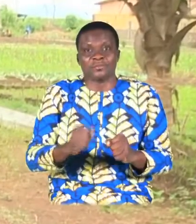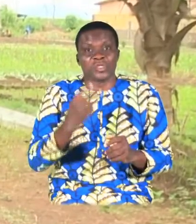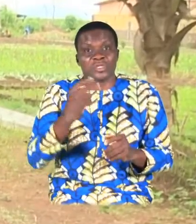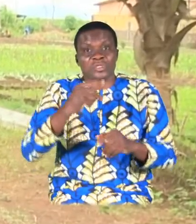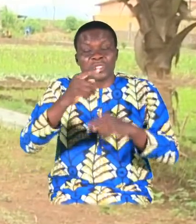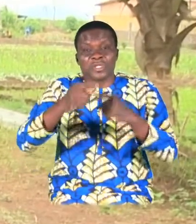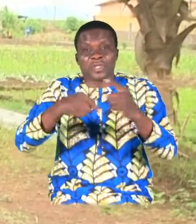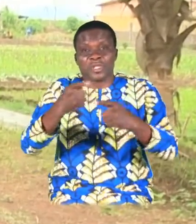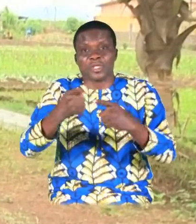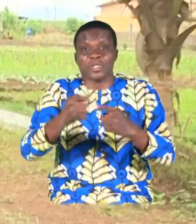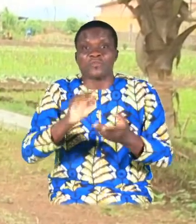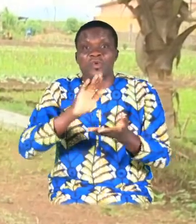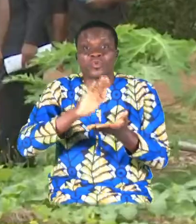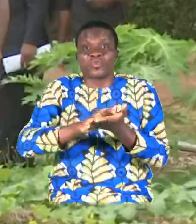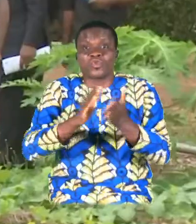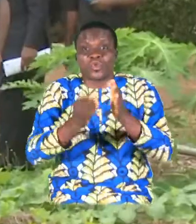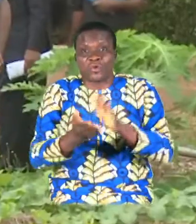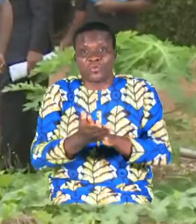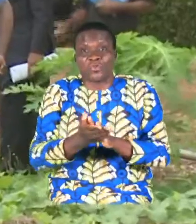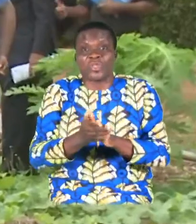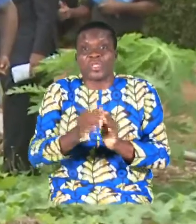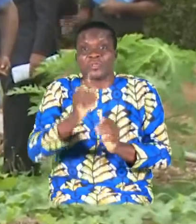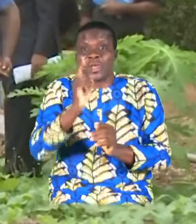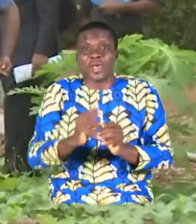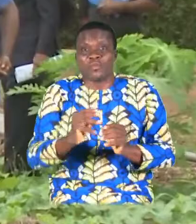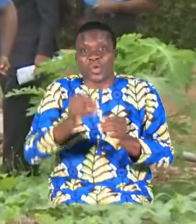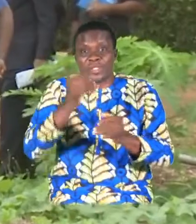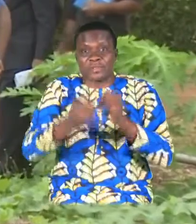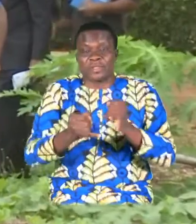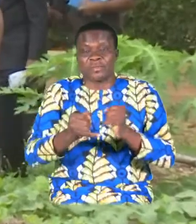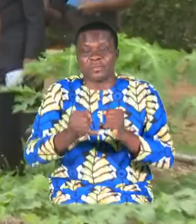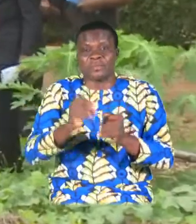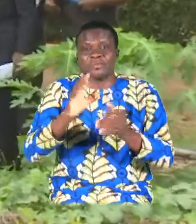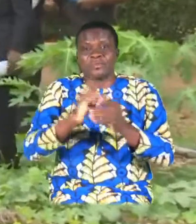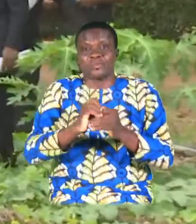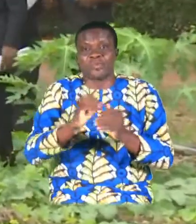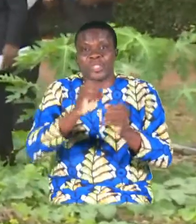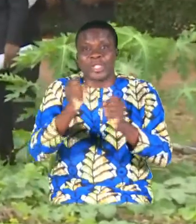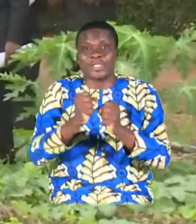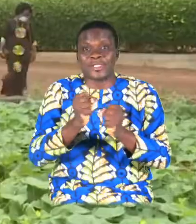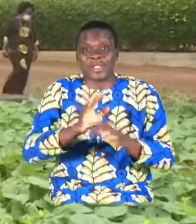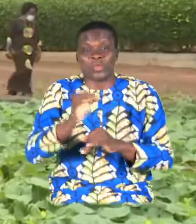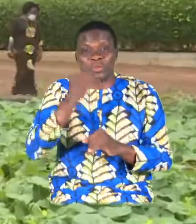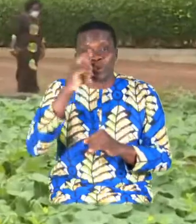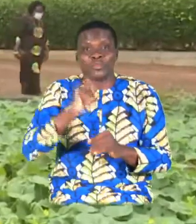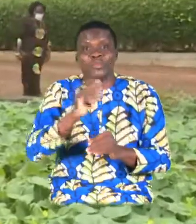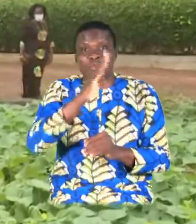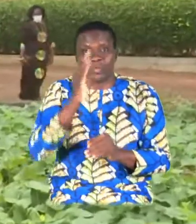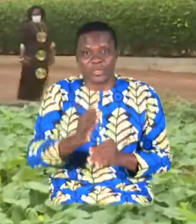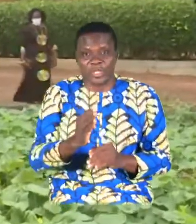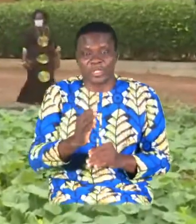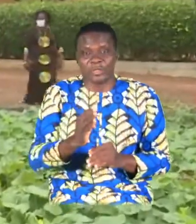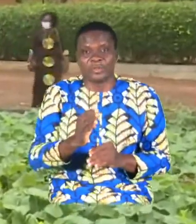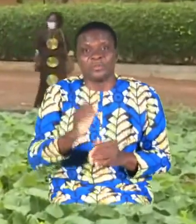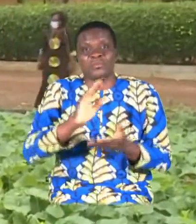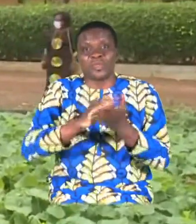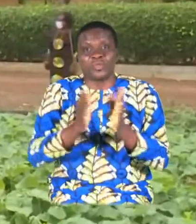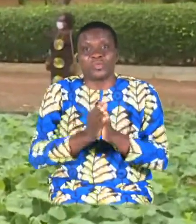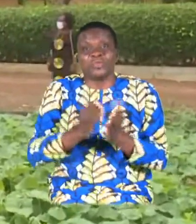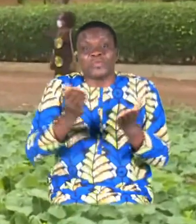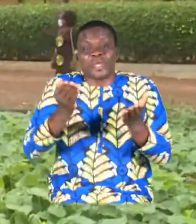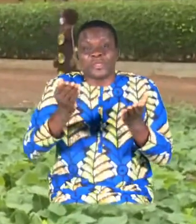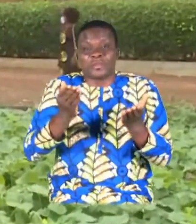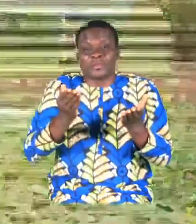vont devenir à moyen terme des start-up pour que le Bénin devienne, pourquoi